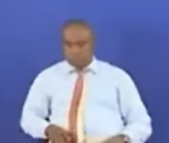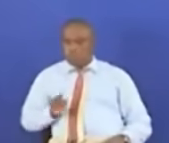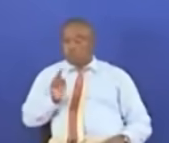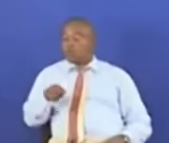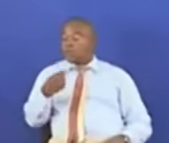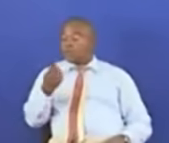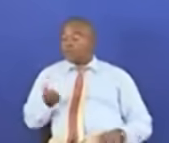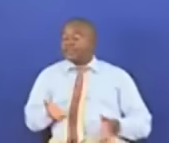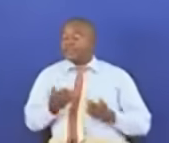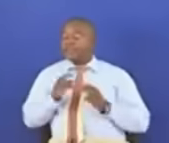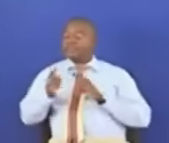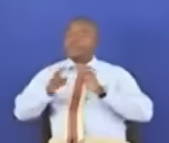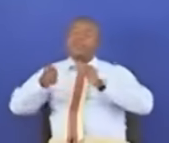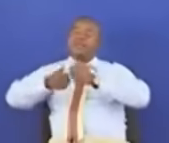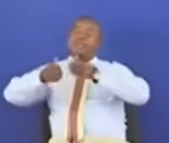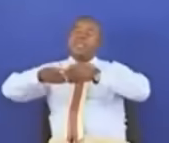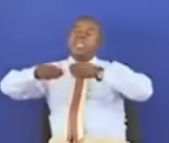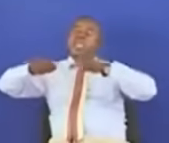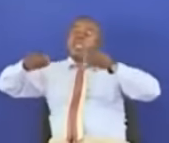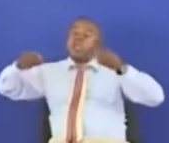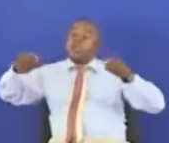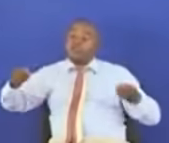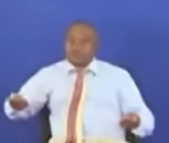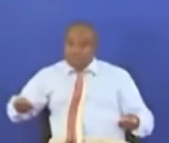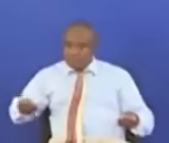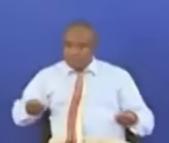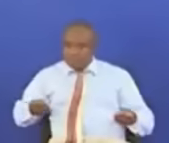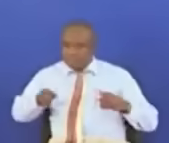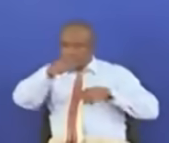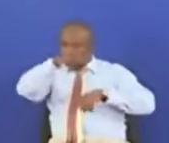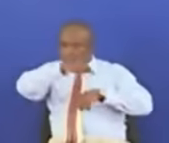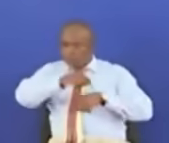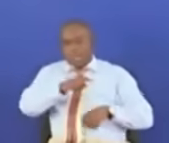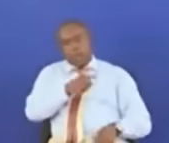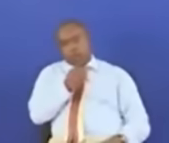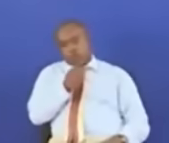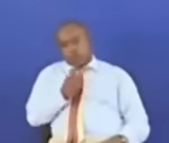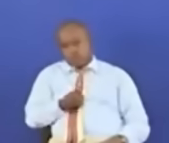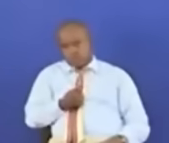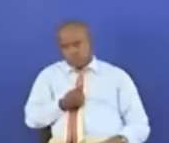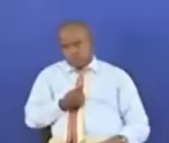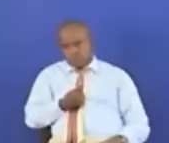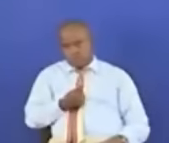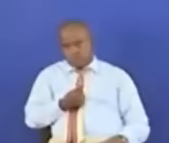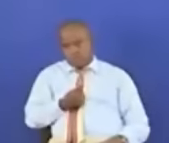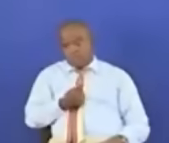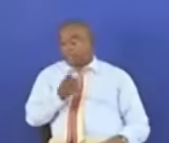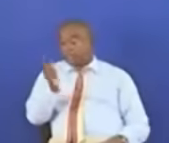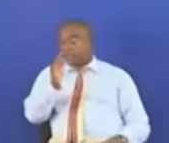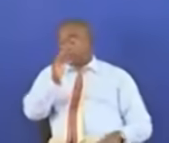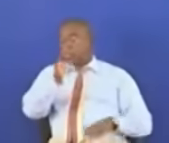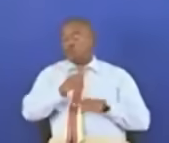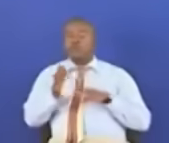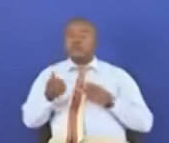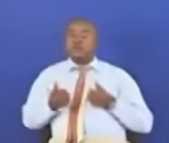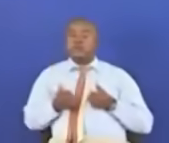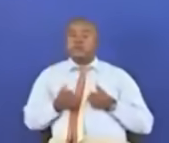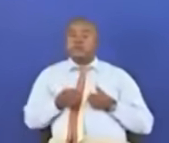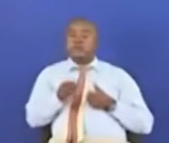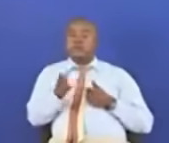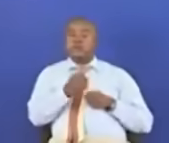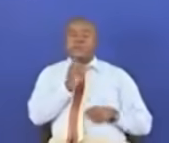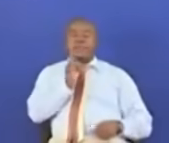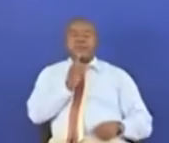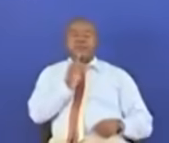na huu labda si wakati wake kwa sababu tunakwenda kwenye uchaguzi, na ambalo hatujaligusa na ambalo lina majibu ya maswali mengi yanayoulizwa